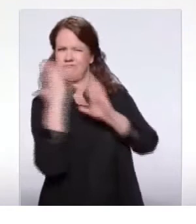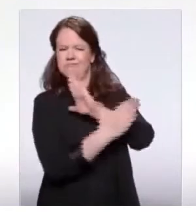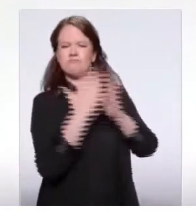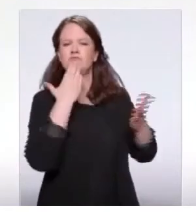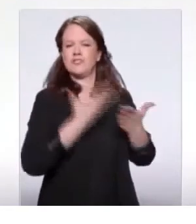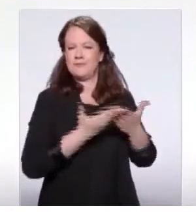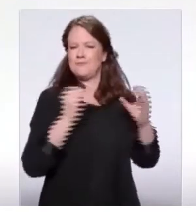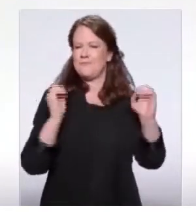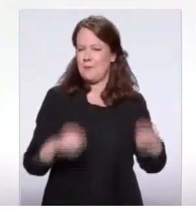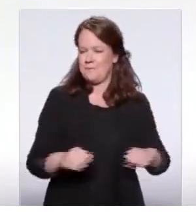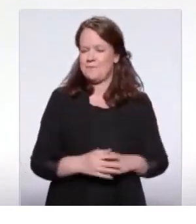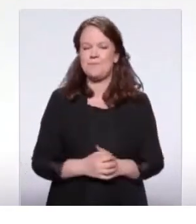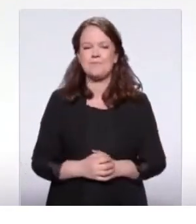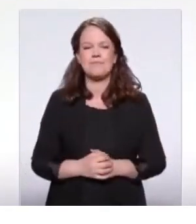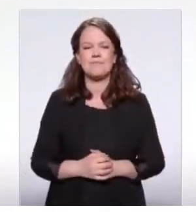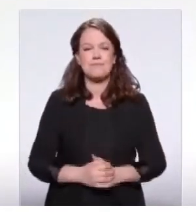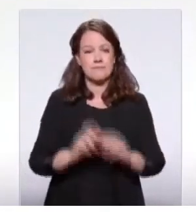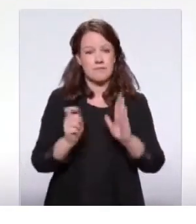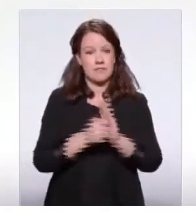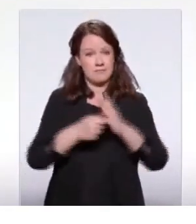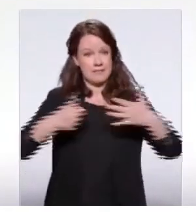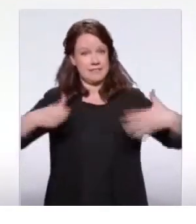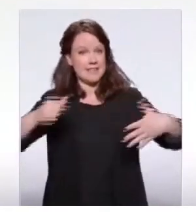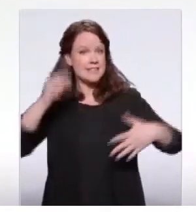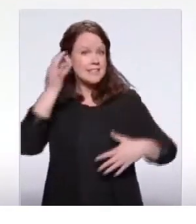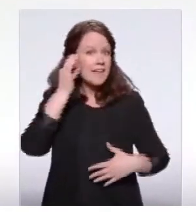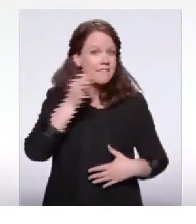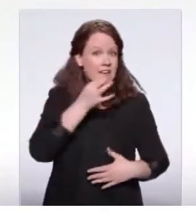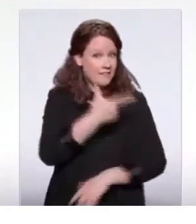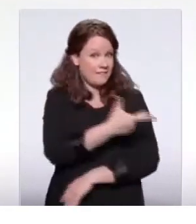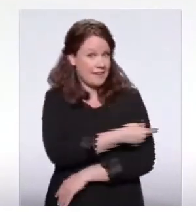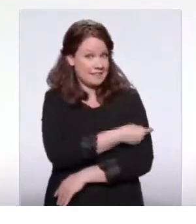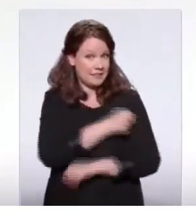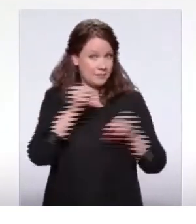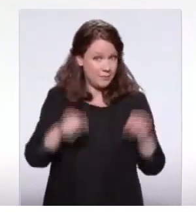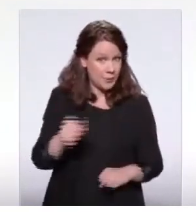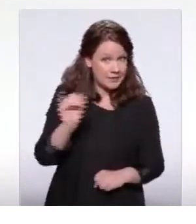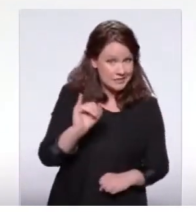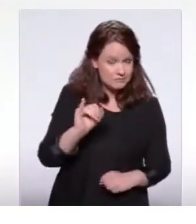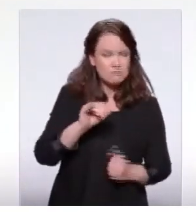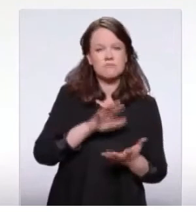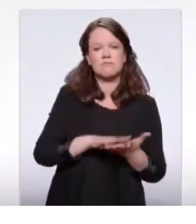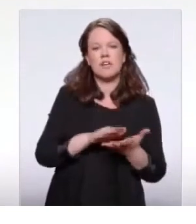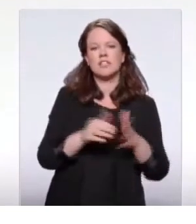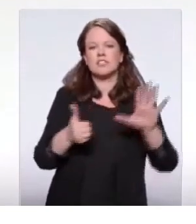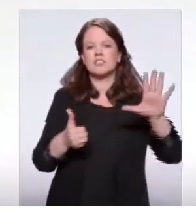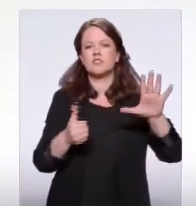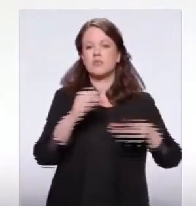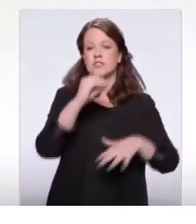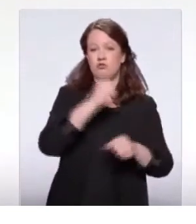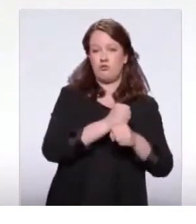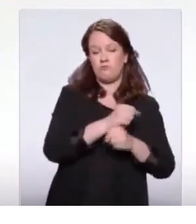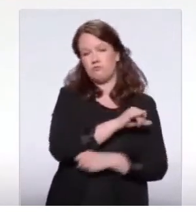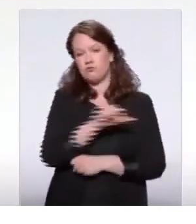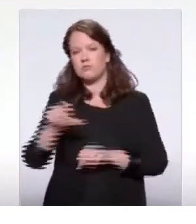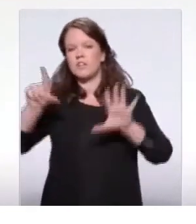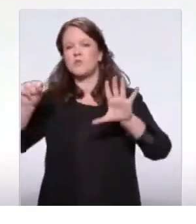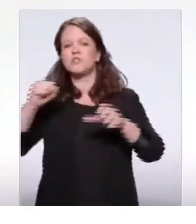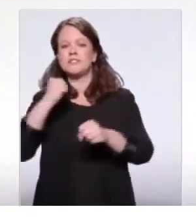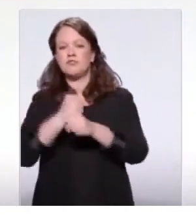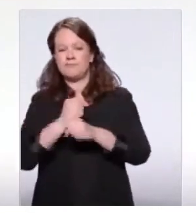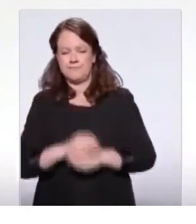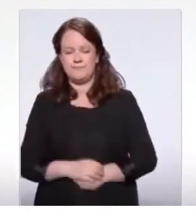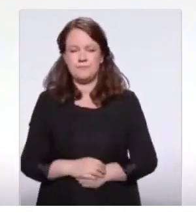avril, les premiers rendez-vous seront accordés aux personnes qui ont entre 60 et 70 ans. À partir du 15